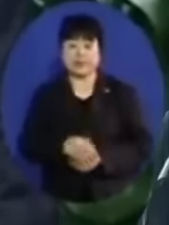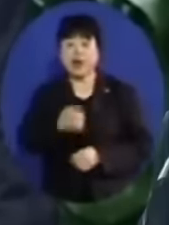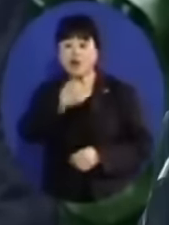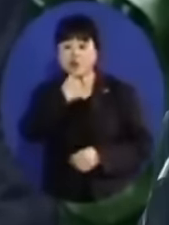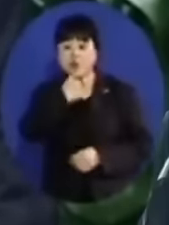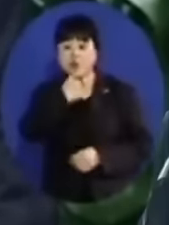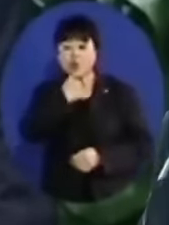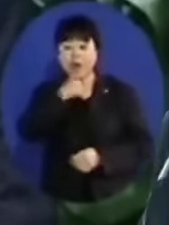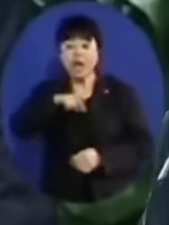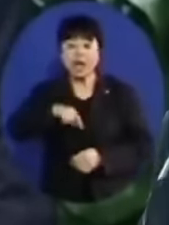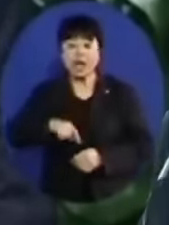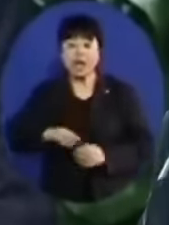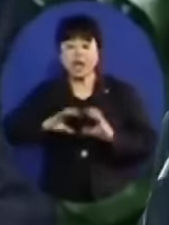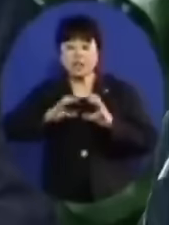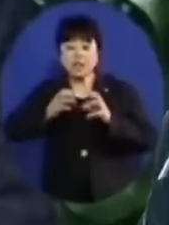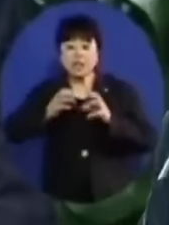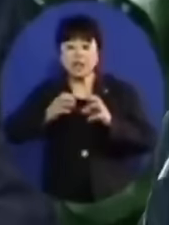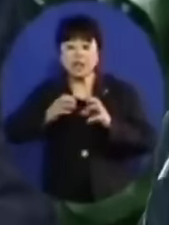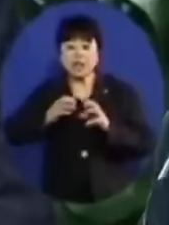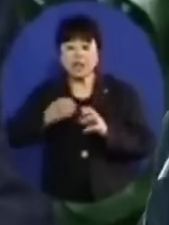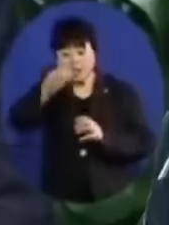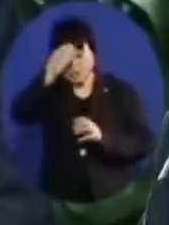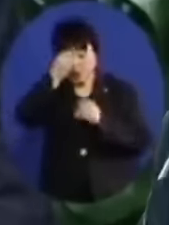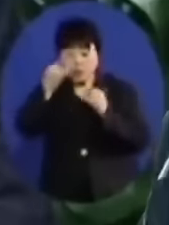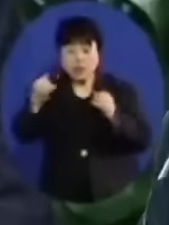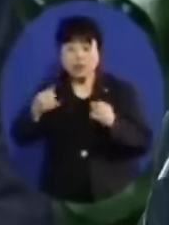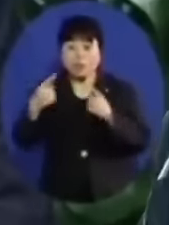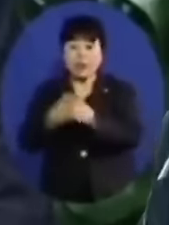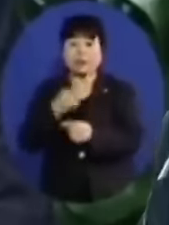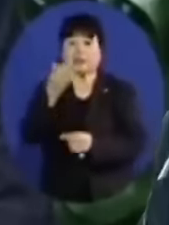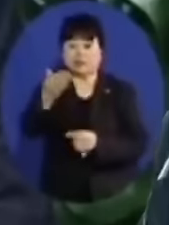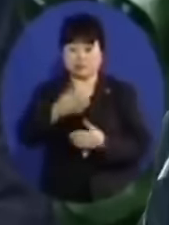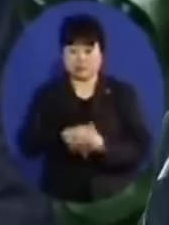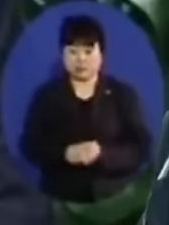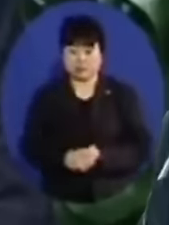로마 자체가 기독교국가가 되어고 말한 것입니다.